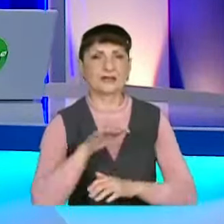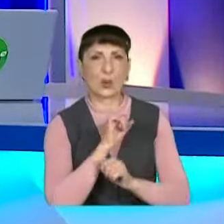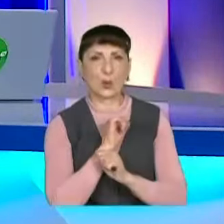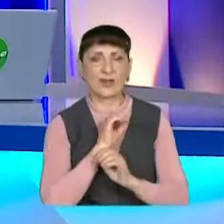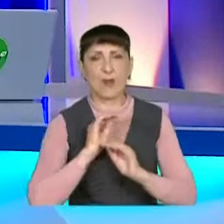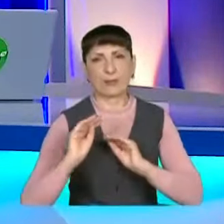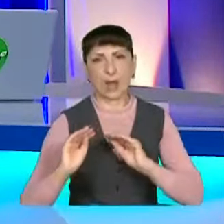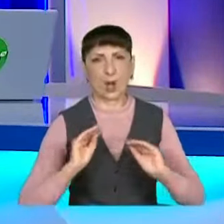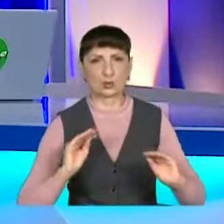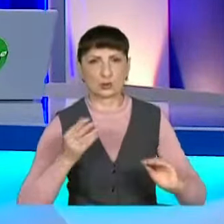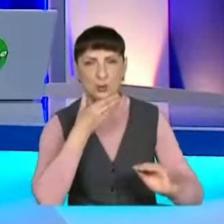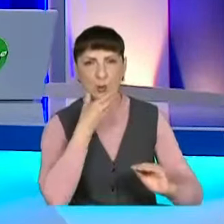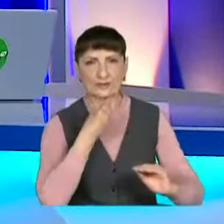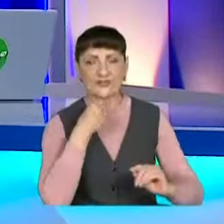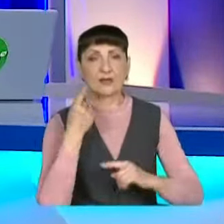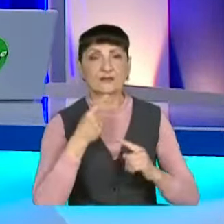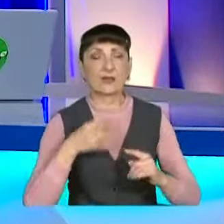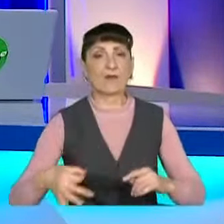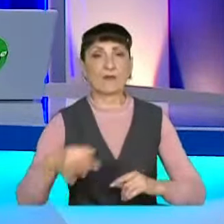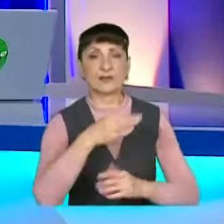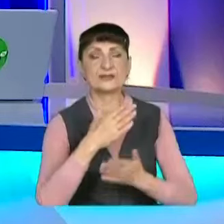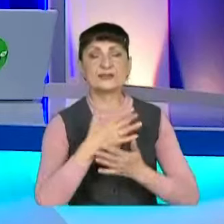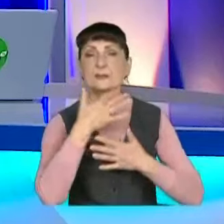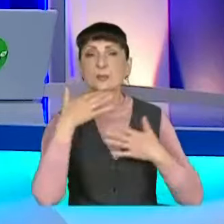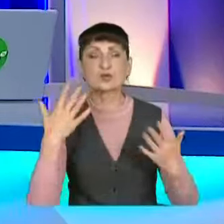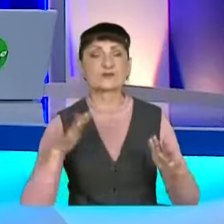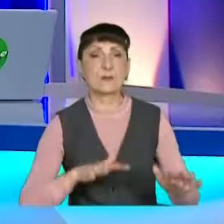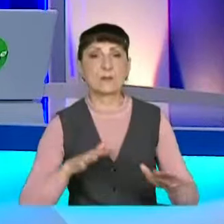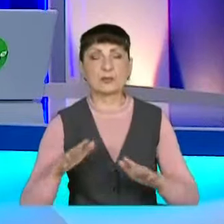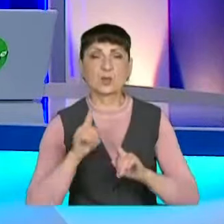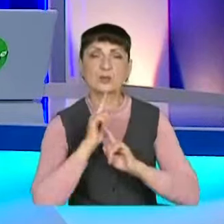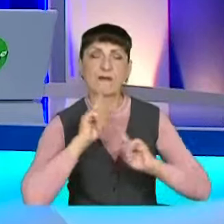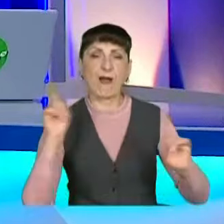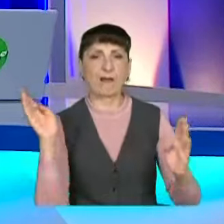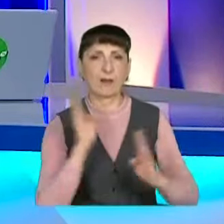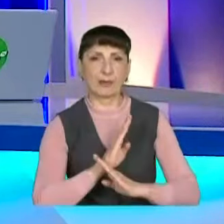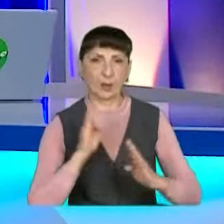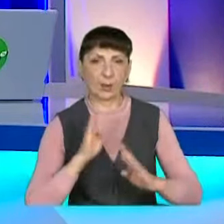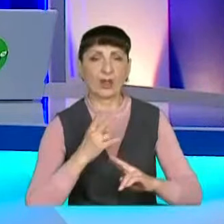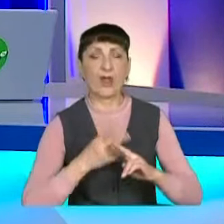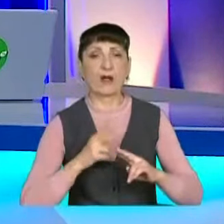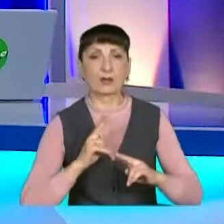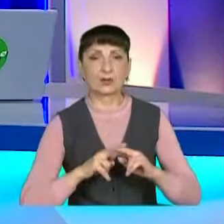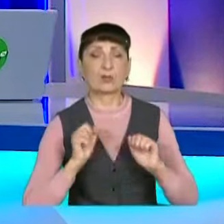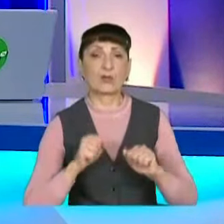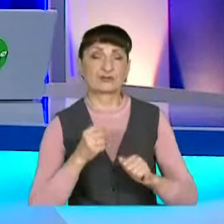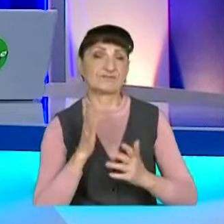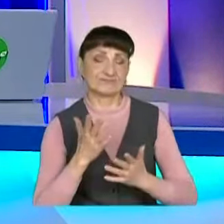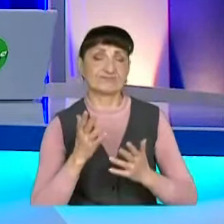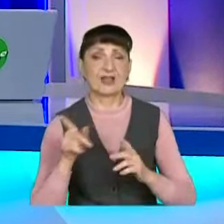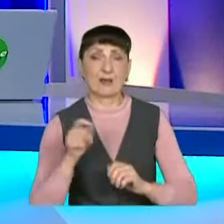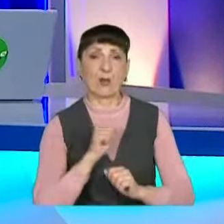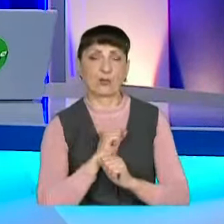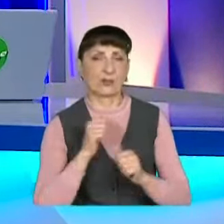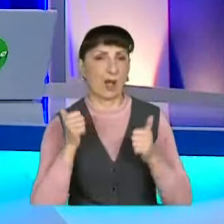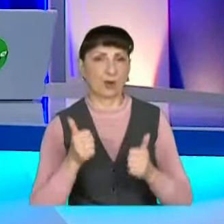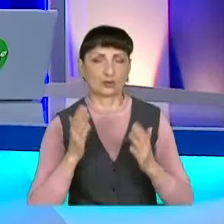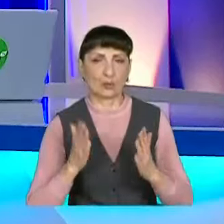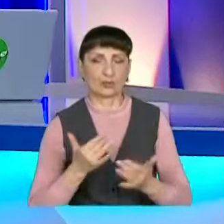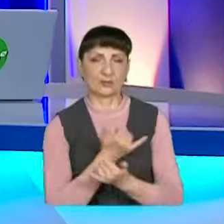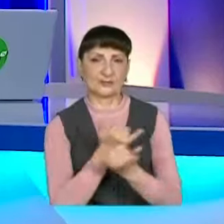благоустроить территорию. По их словам, в области есть множество мест с уникальной природой, которые намерены сделать более доступными и комфортными